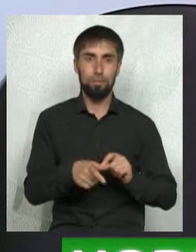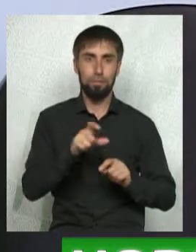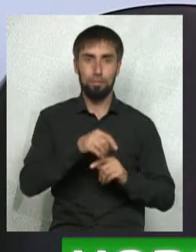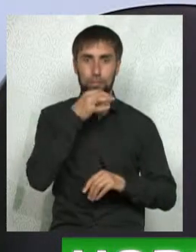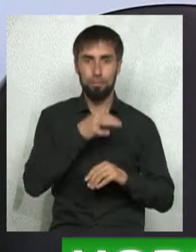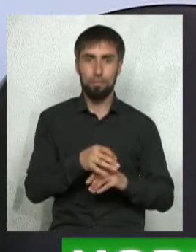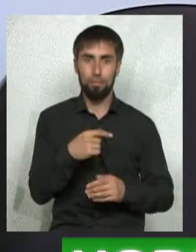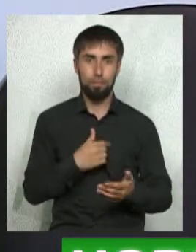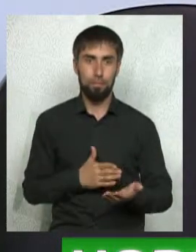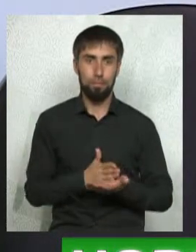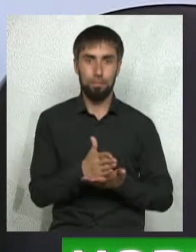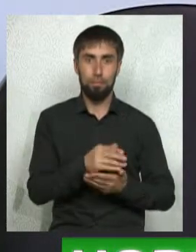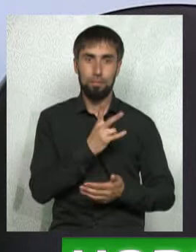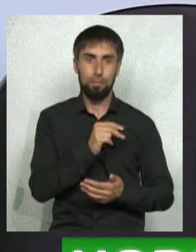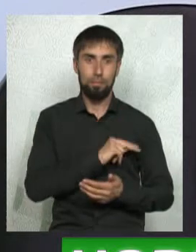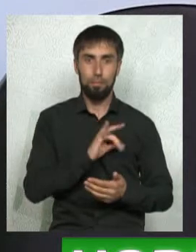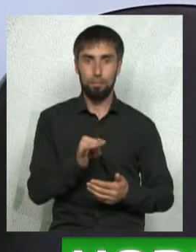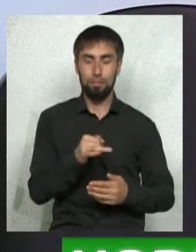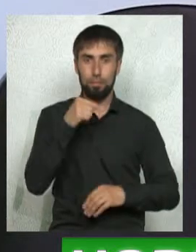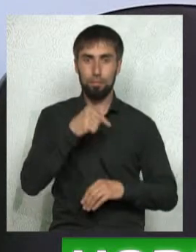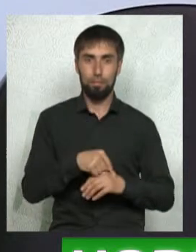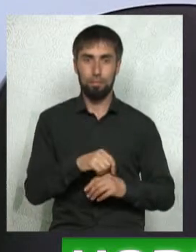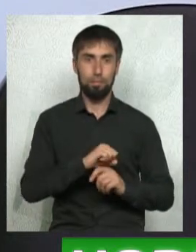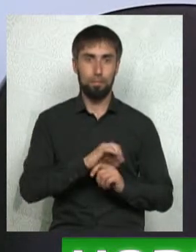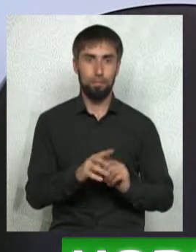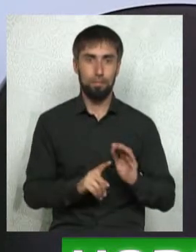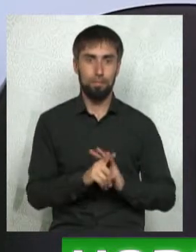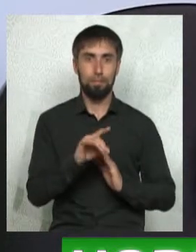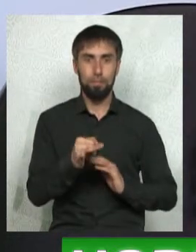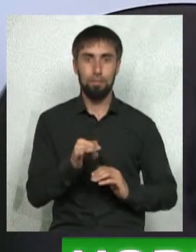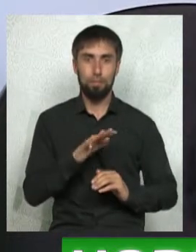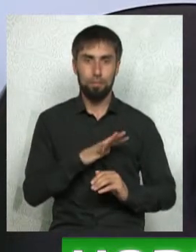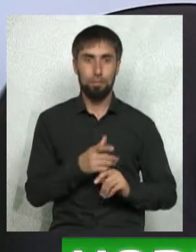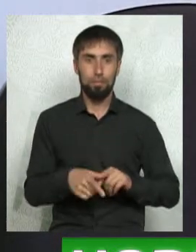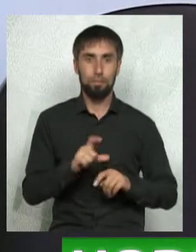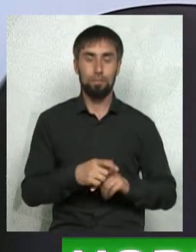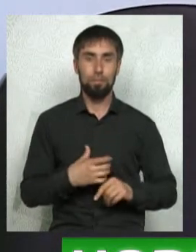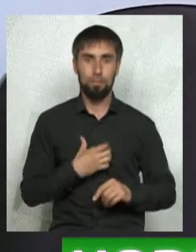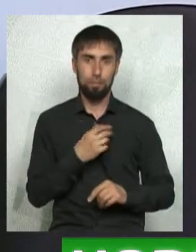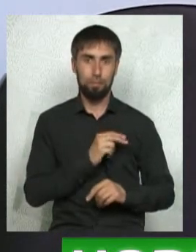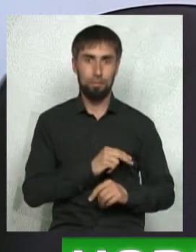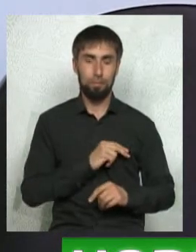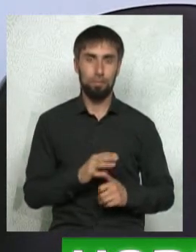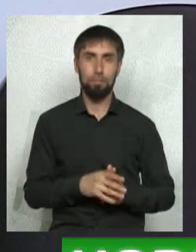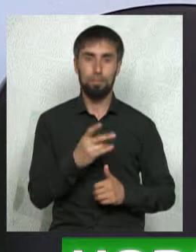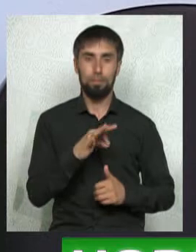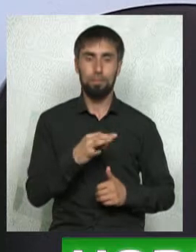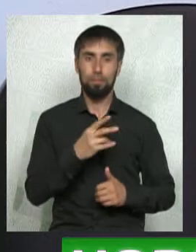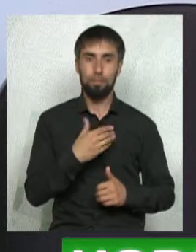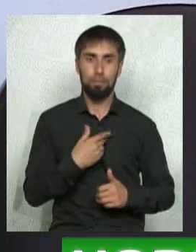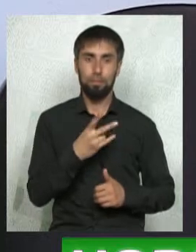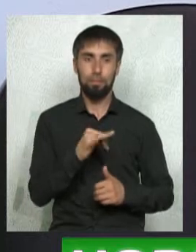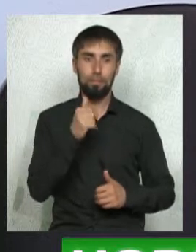представляете, выхожу на работу, и тут такая ситуация, связанная с пандемией. Естественно, было очень страшно работать, но мы никогда